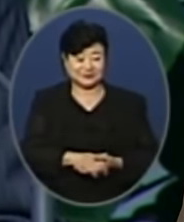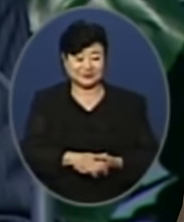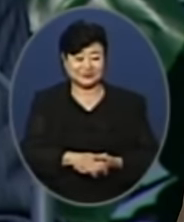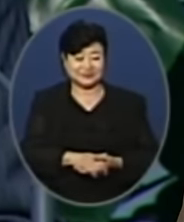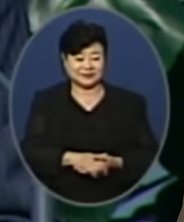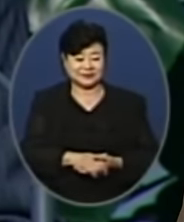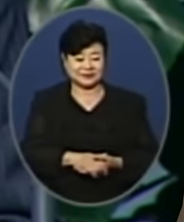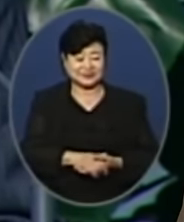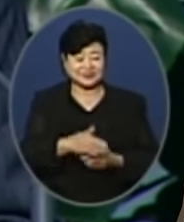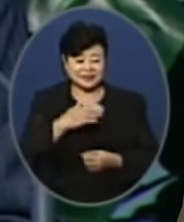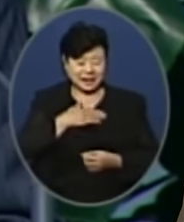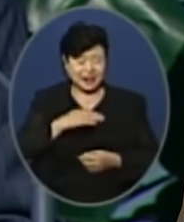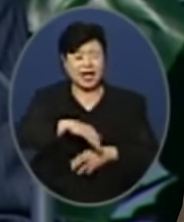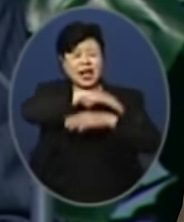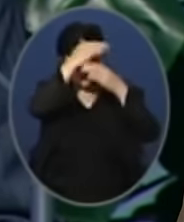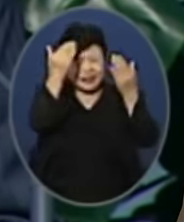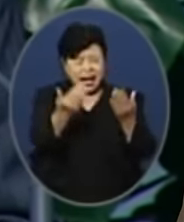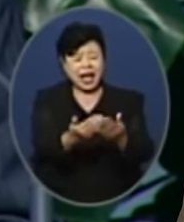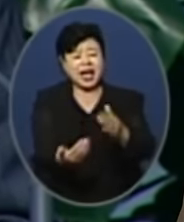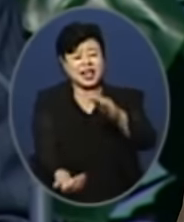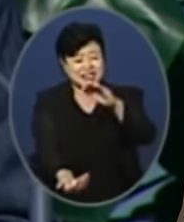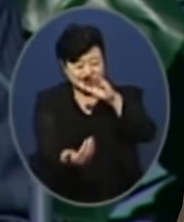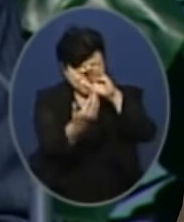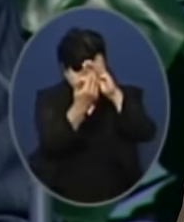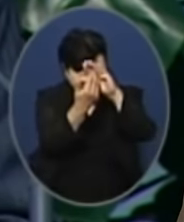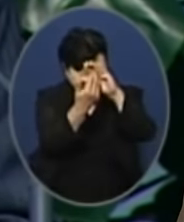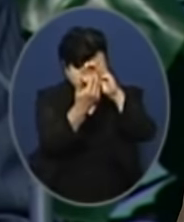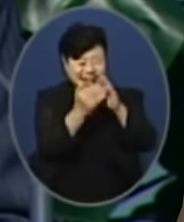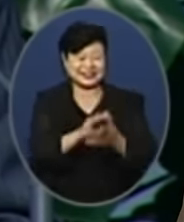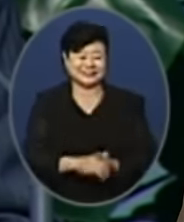떠셨습니까? 내가 다